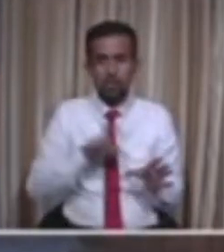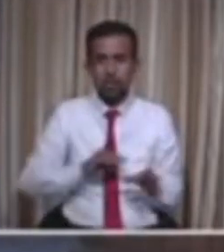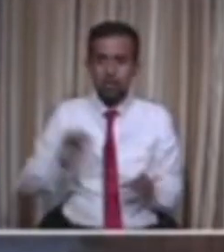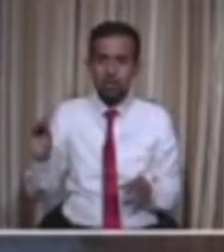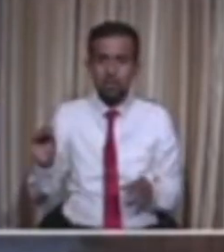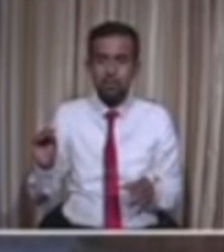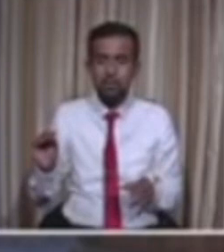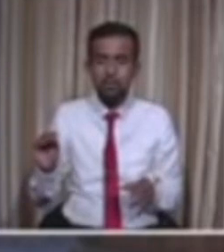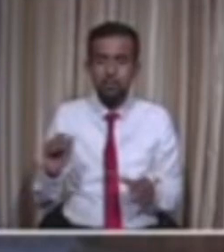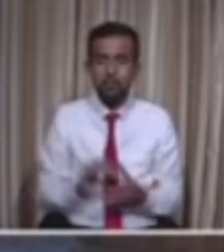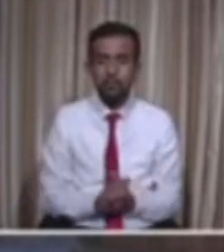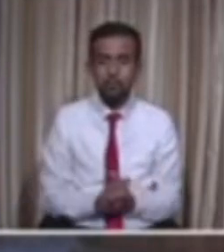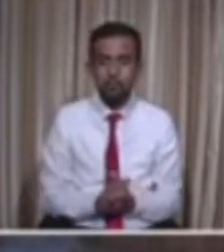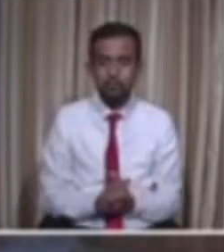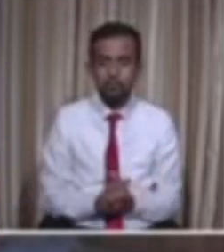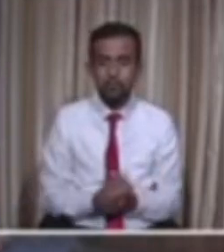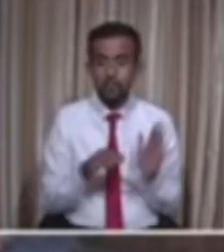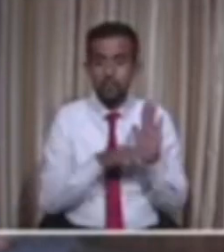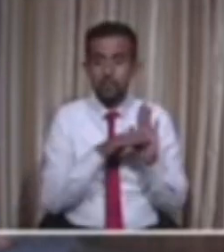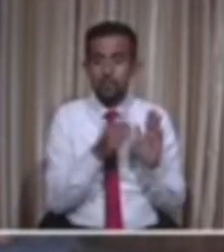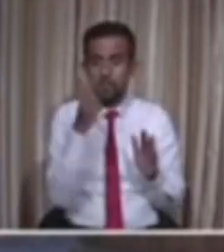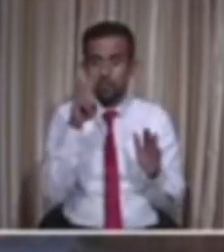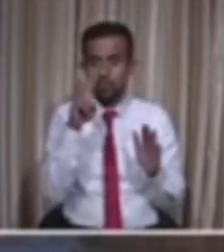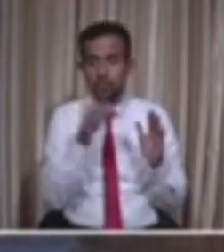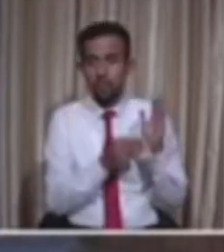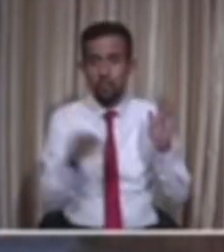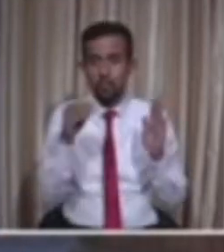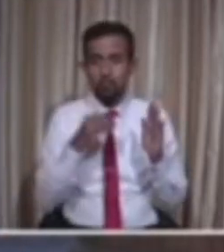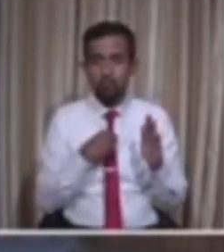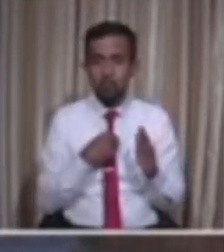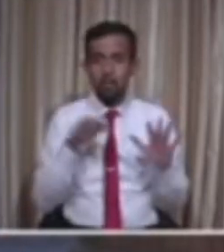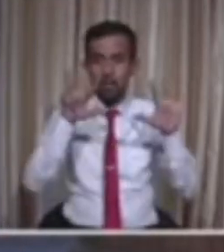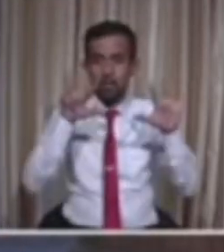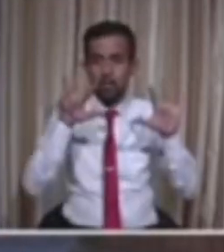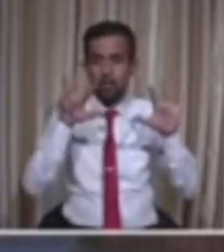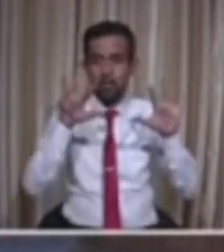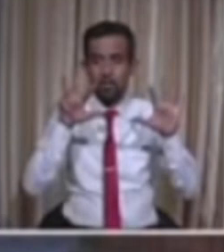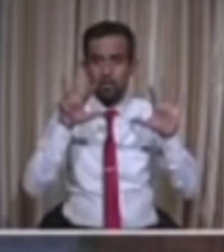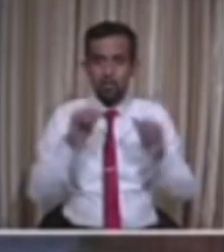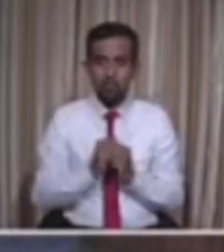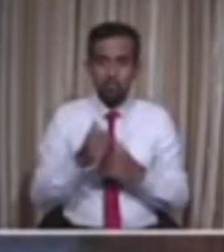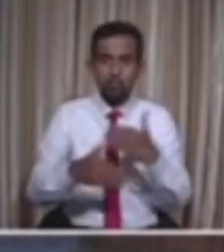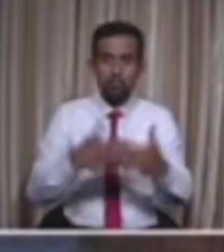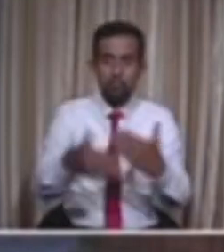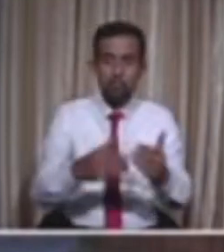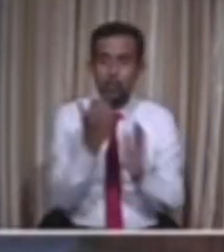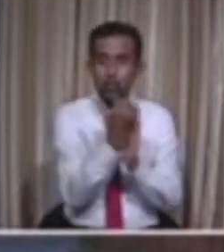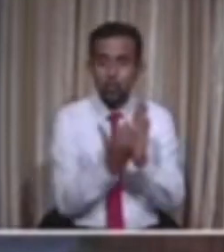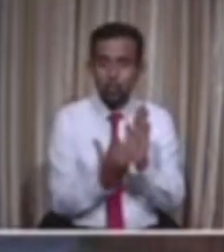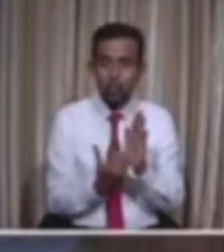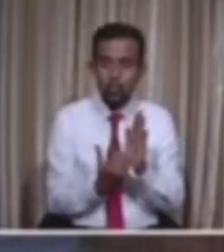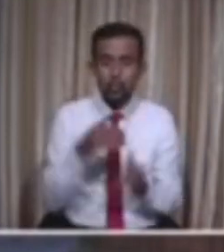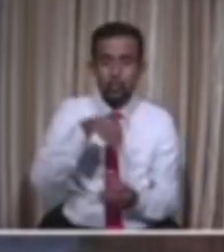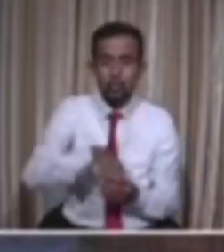ni, liste ke dahatu minat ini kira ni mah, mang liste ke ayam mana ni ata. Jadi apabila mereka kriyat nak kerana jadi ini mewasta kerana